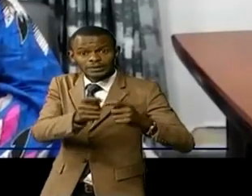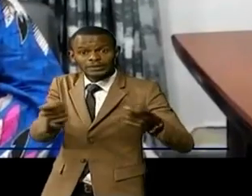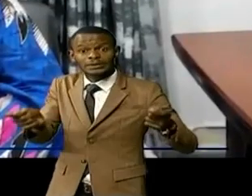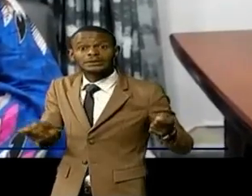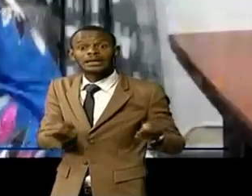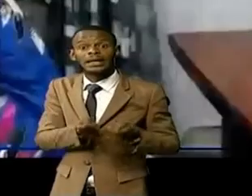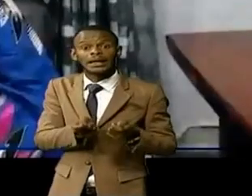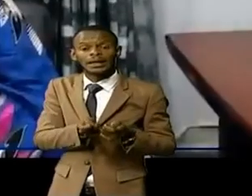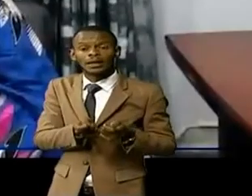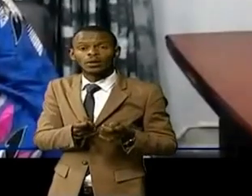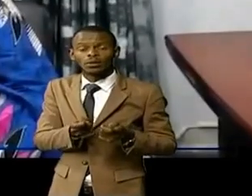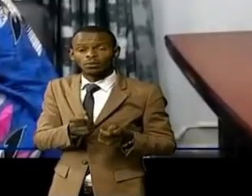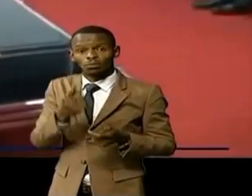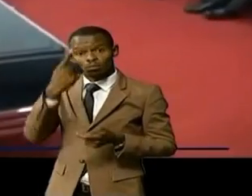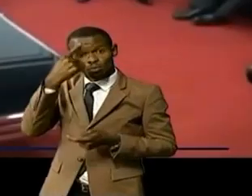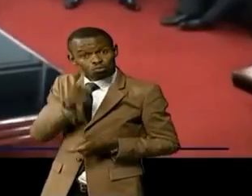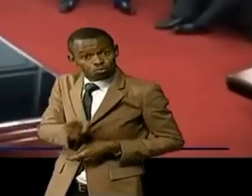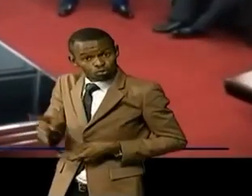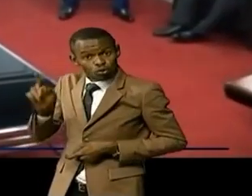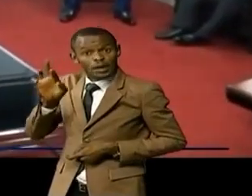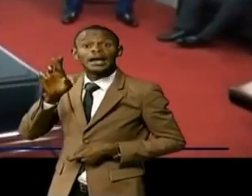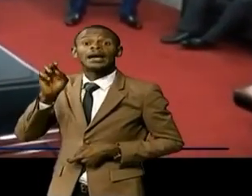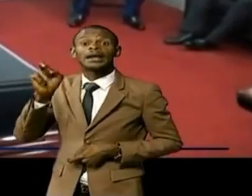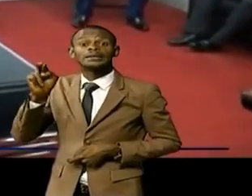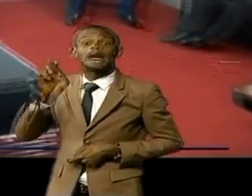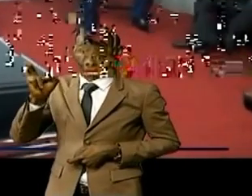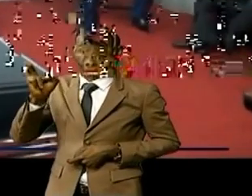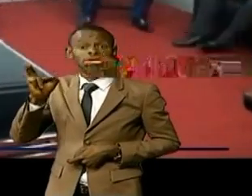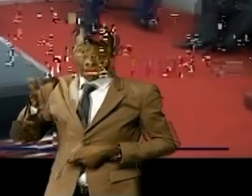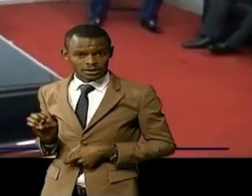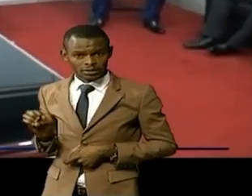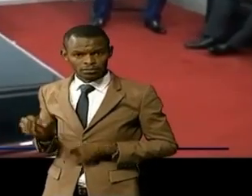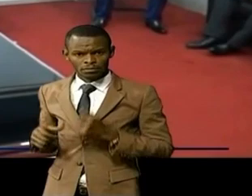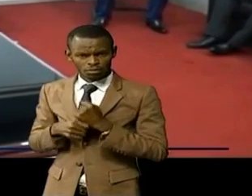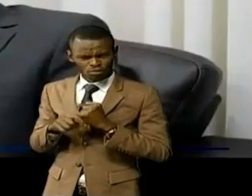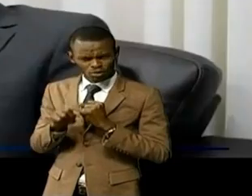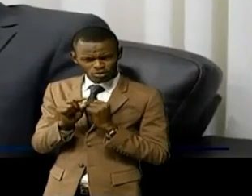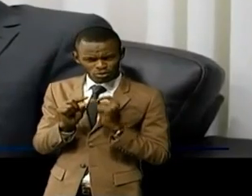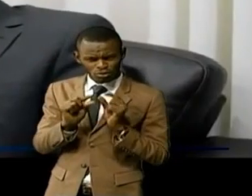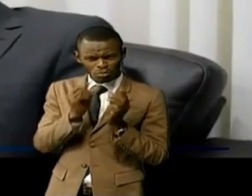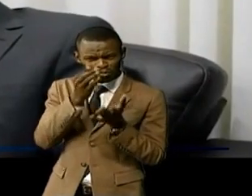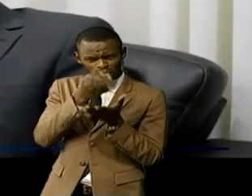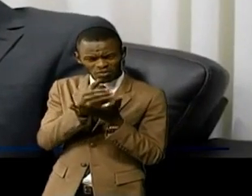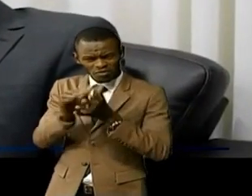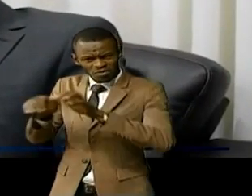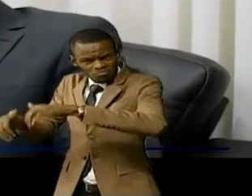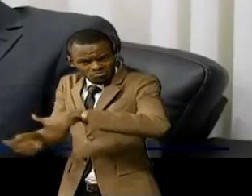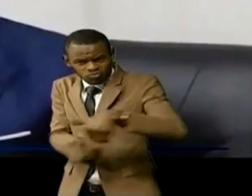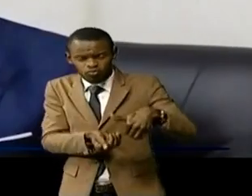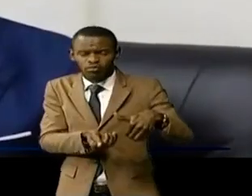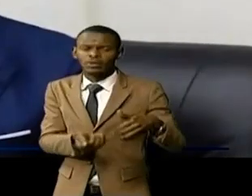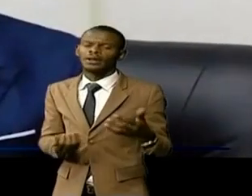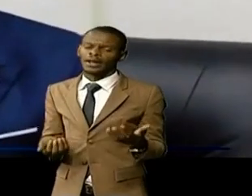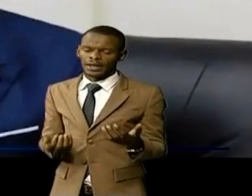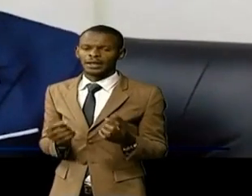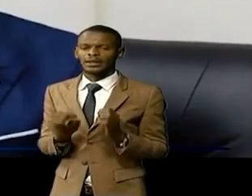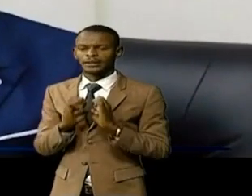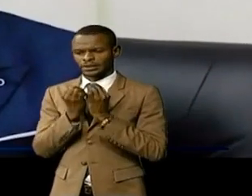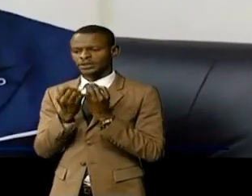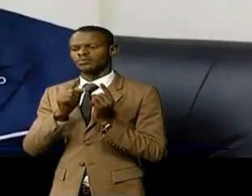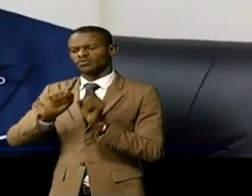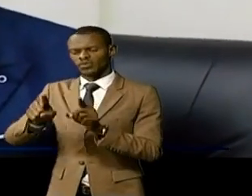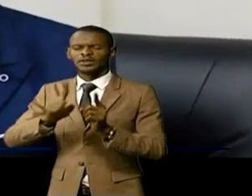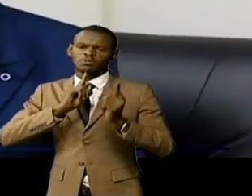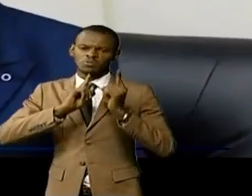sites appartenant à la radio-télévision nationale congolaise. La première d'entre les chaînes audiovisuelles en République démocratique du